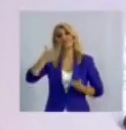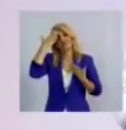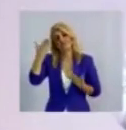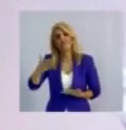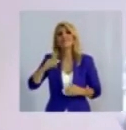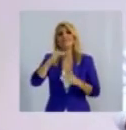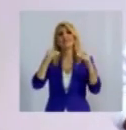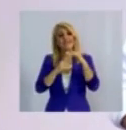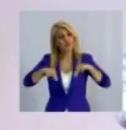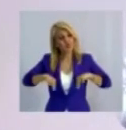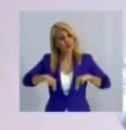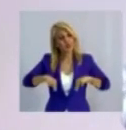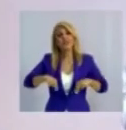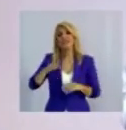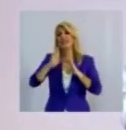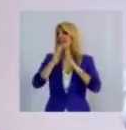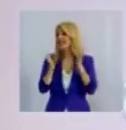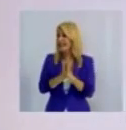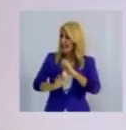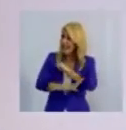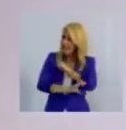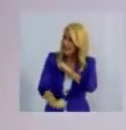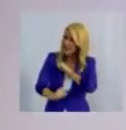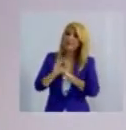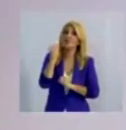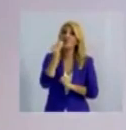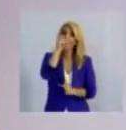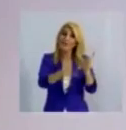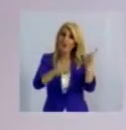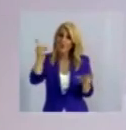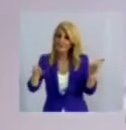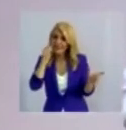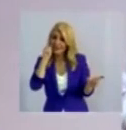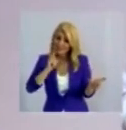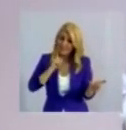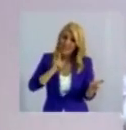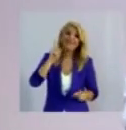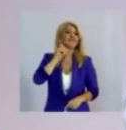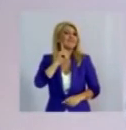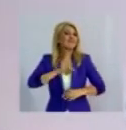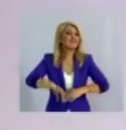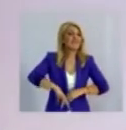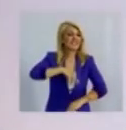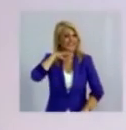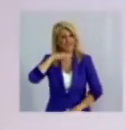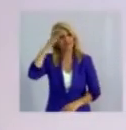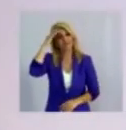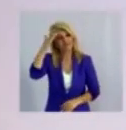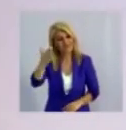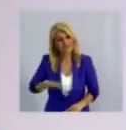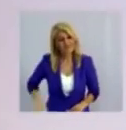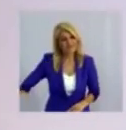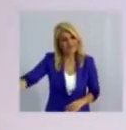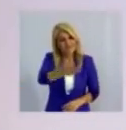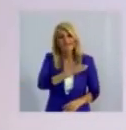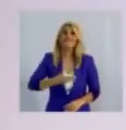κύριε Γραμματής, κύριοι βουλευτές, κυρίες και κύριοι, έχω τη μεγάλη χαρά και τιμή να σας καλωσορίσω σε αυτή τη γιορτή για τα 35